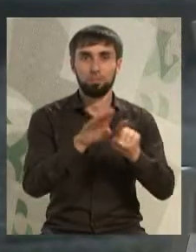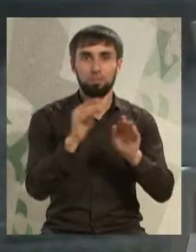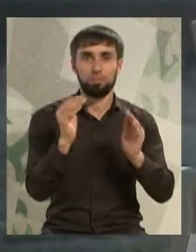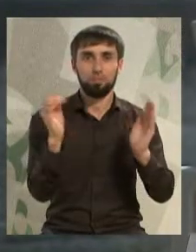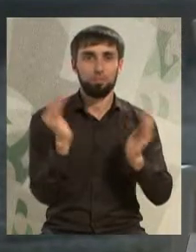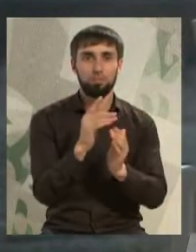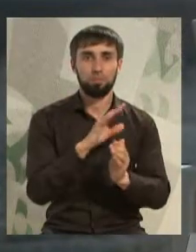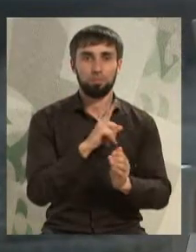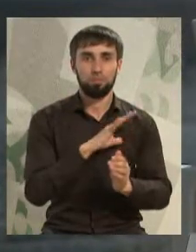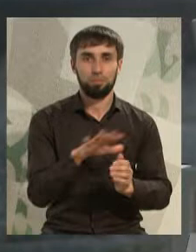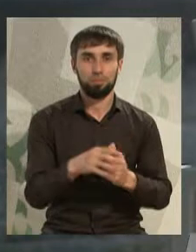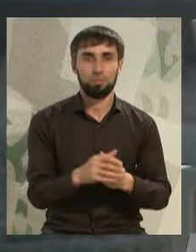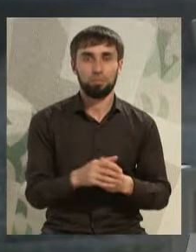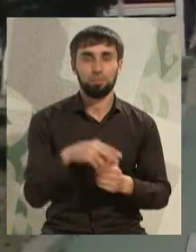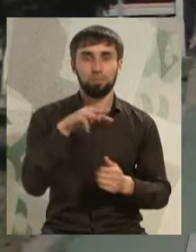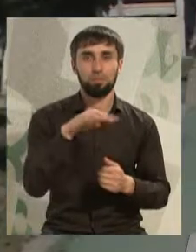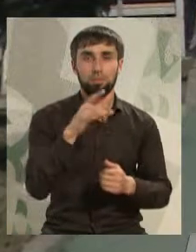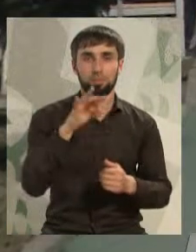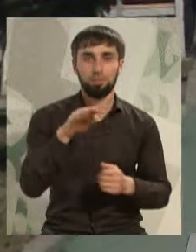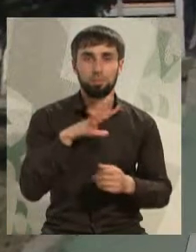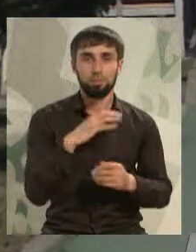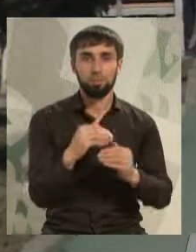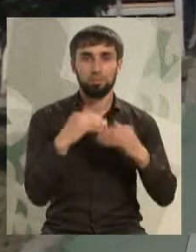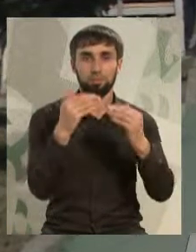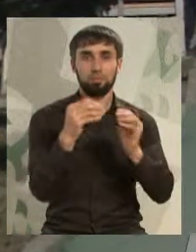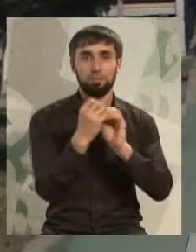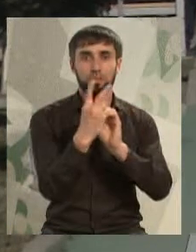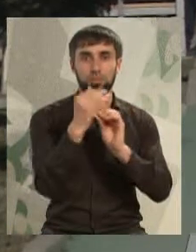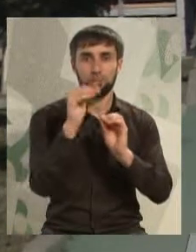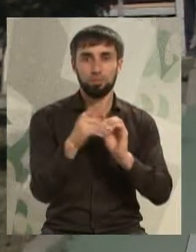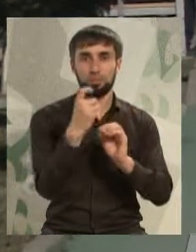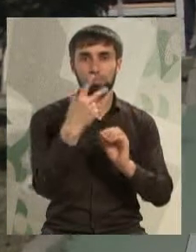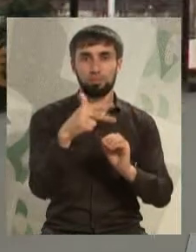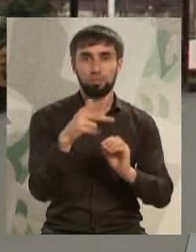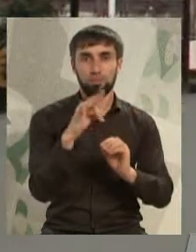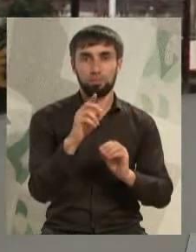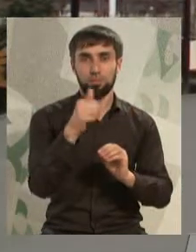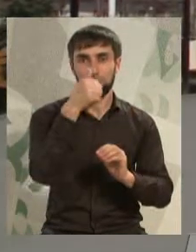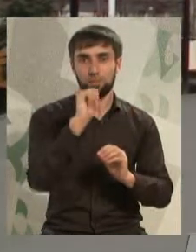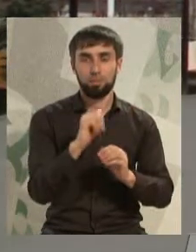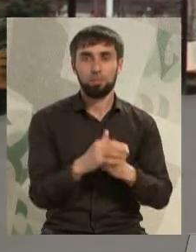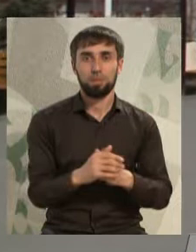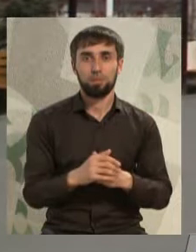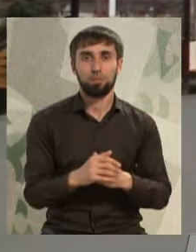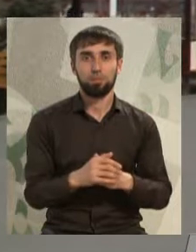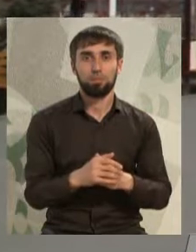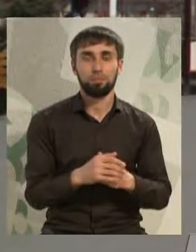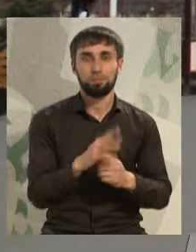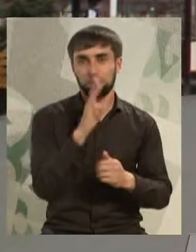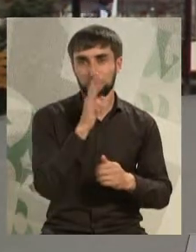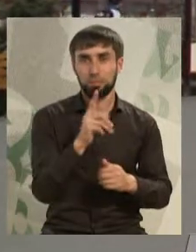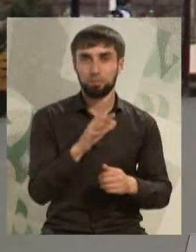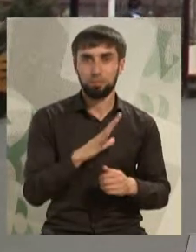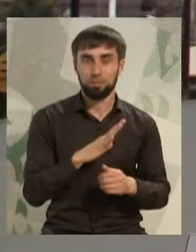января 2020 года МРОТ был увеличен до 12 130 рублей в месяц. Хотелось бы, чтобы заработная плата была у